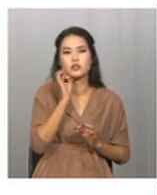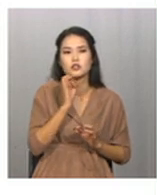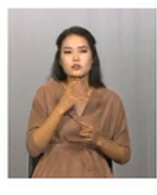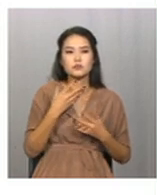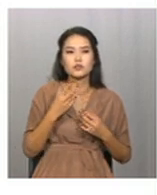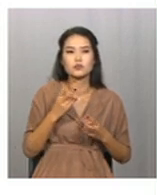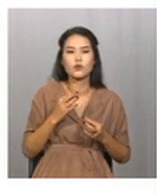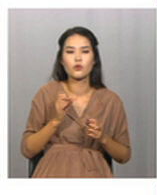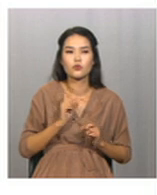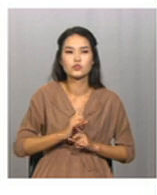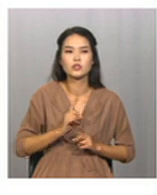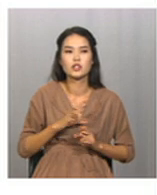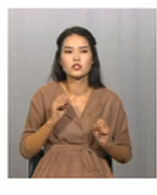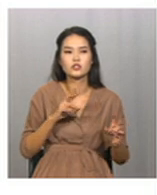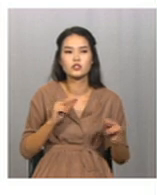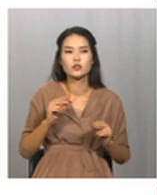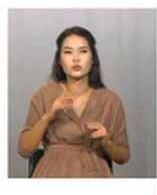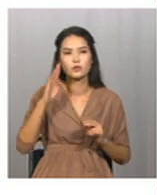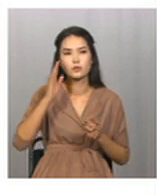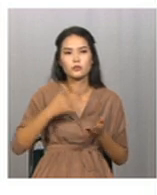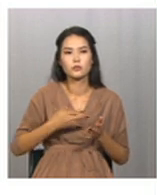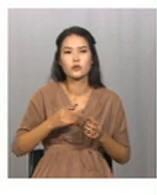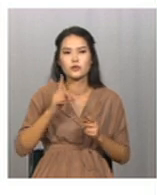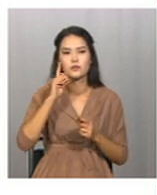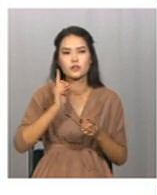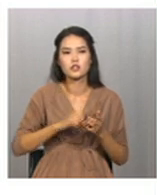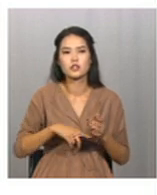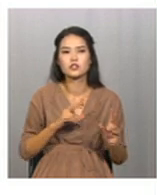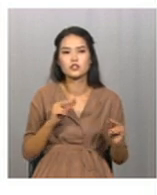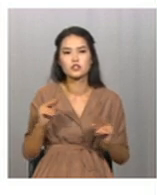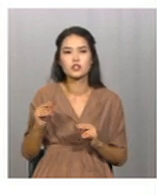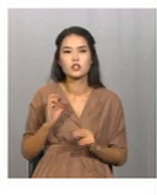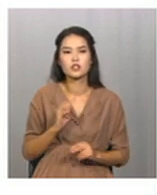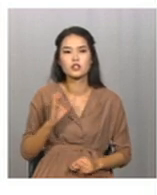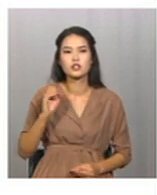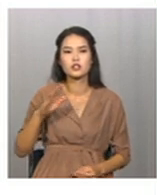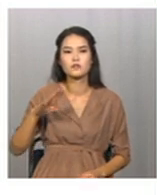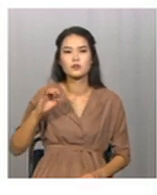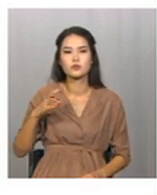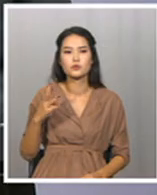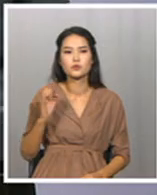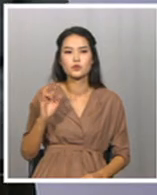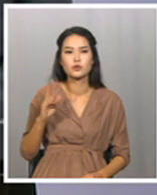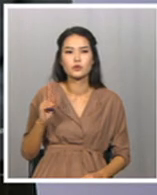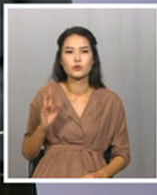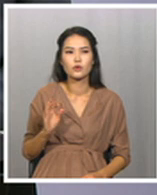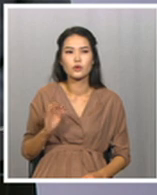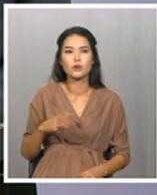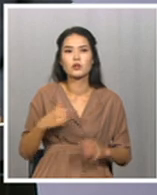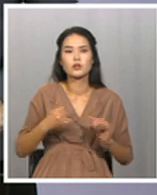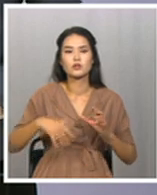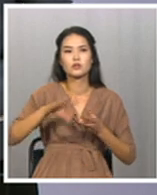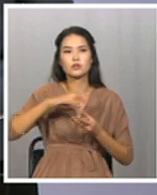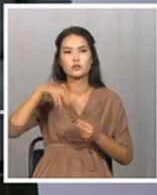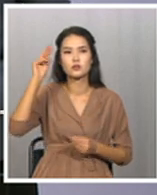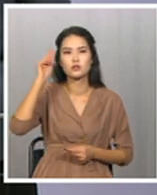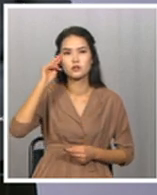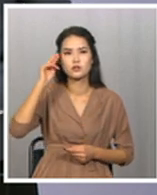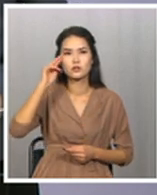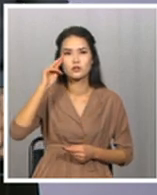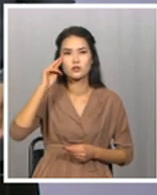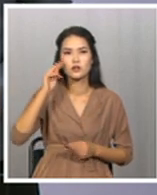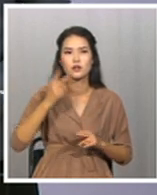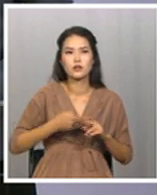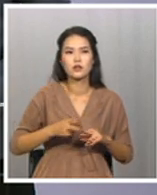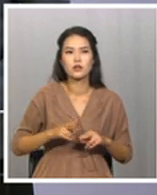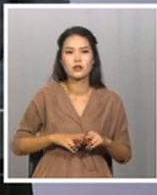безнадежно ожидать, и счастье глупой верности несчастной, Евгений Евтушенко. Итак, наш урок подошел к концу.